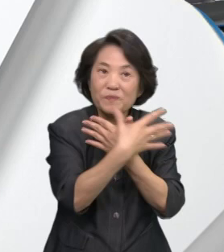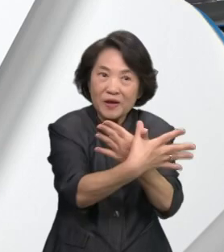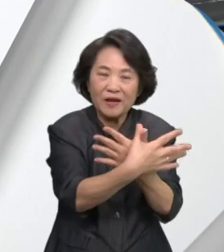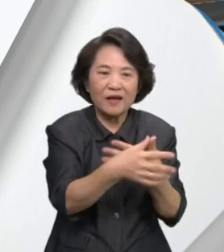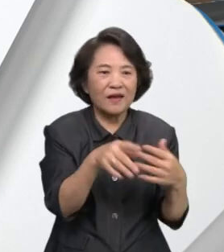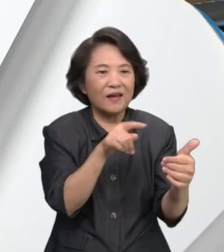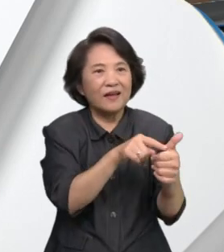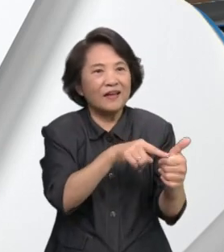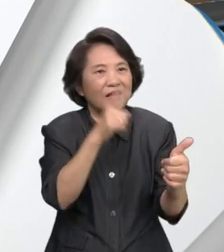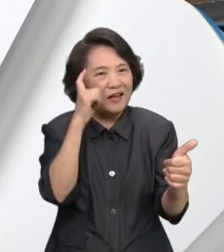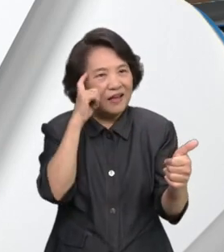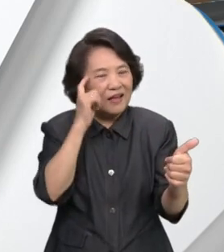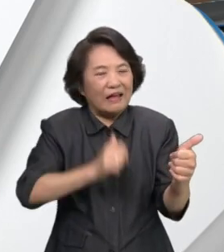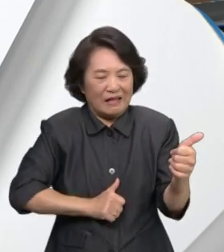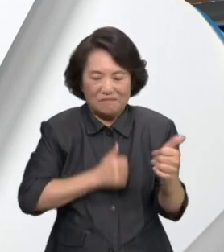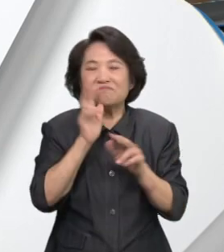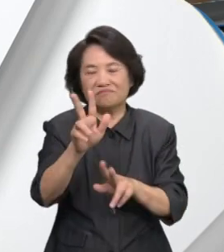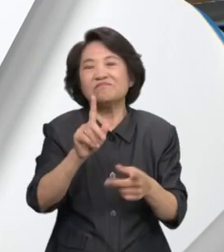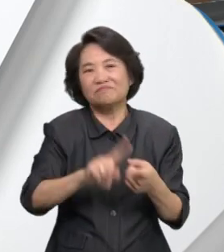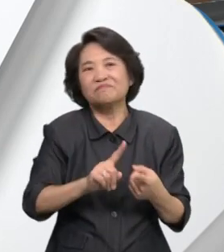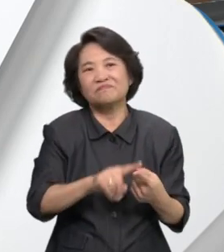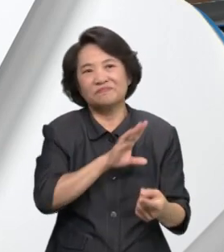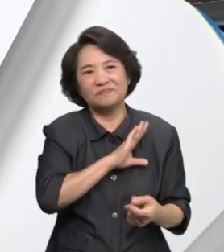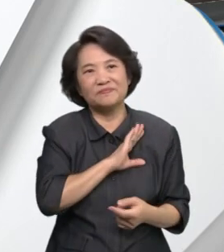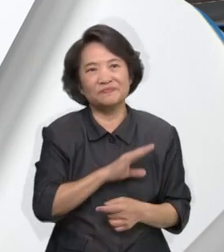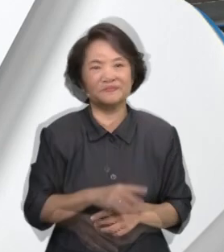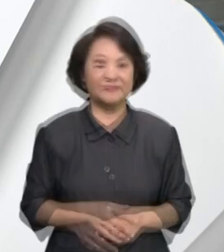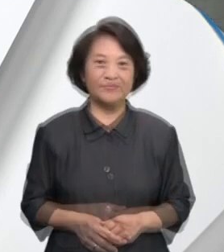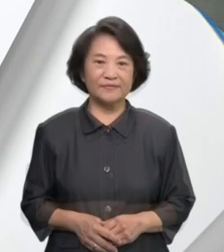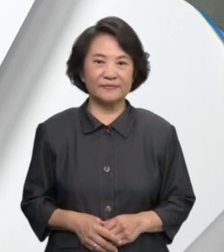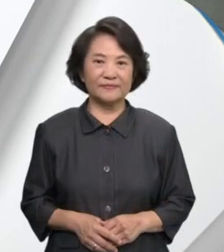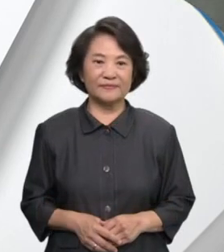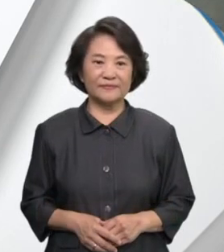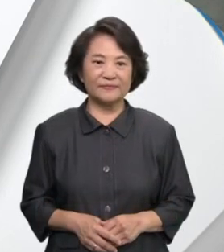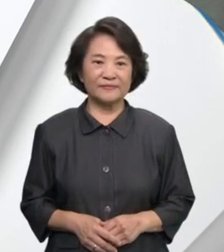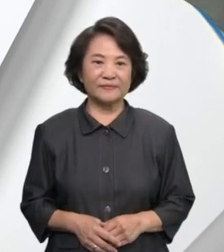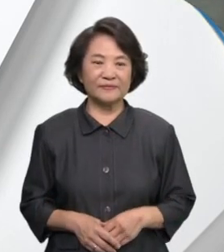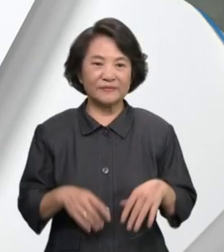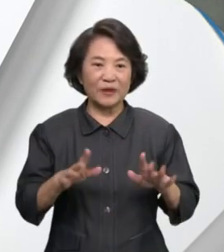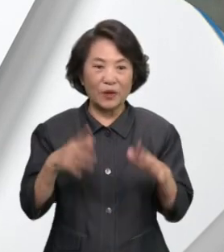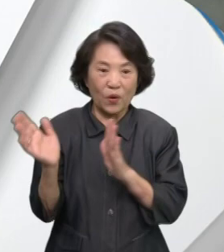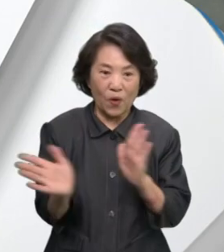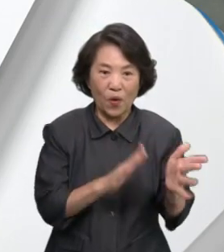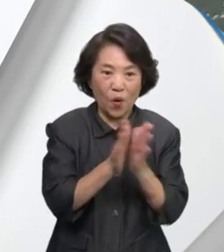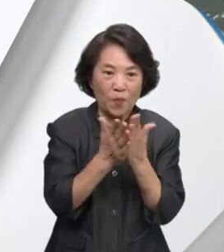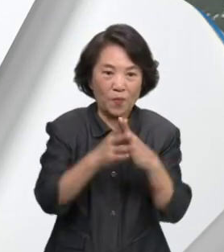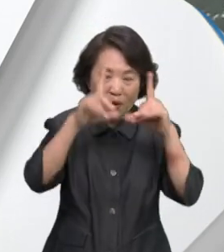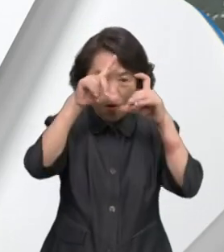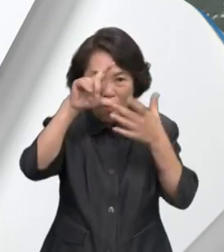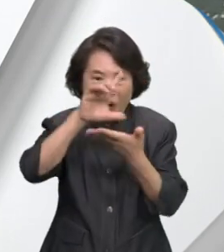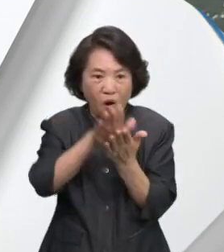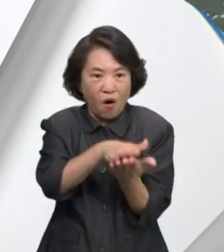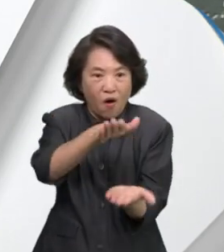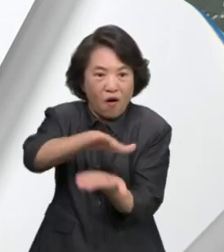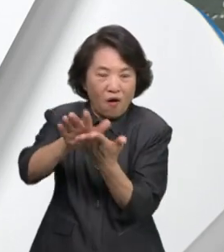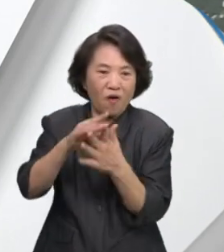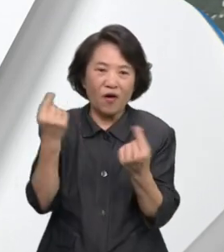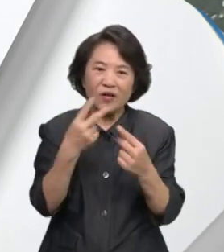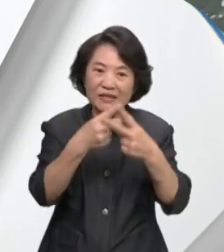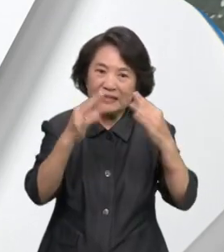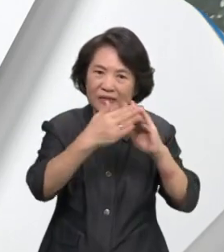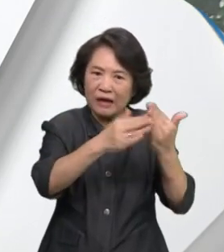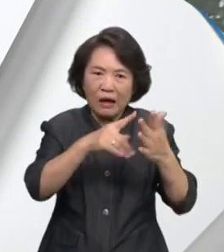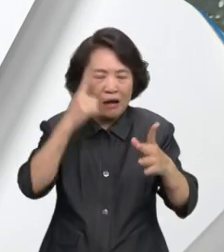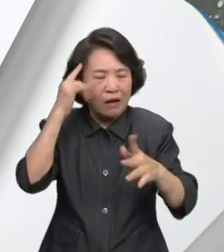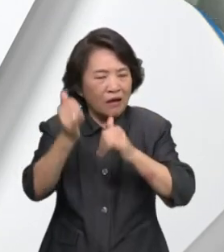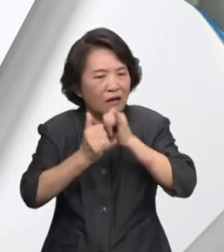佢来讲，真嘅系实至名归嘅肯定。 整理一本部跟一样写，主场都给整理客家